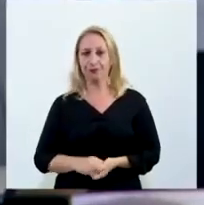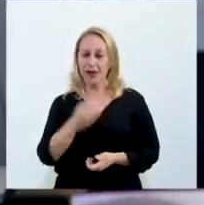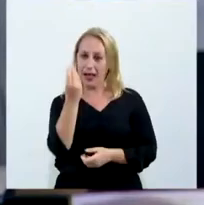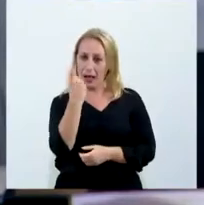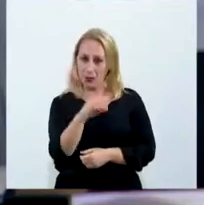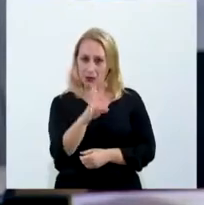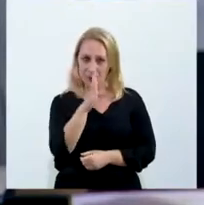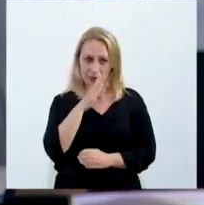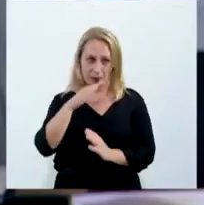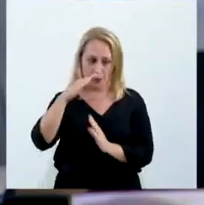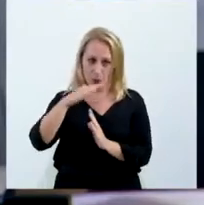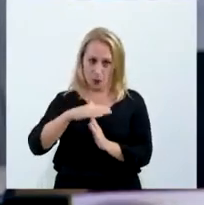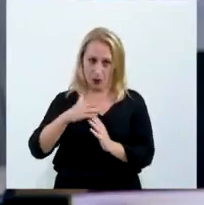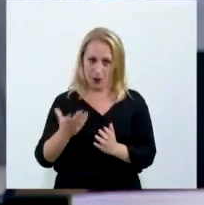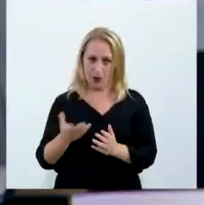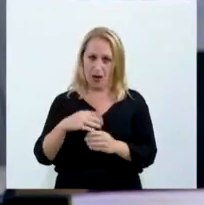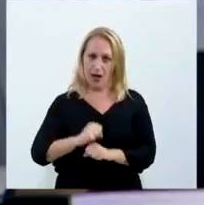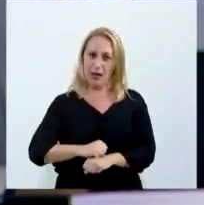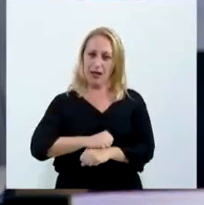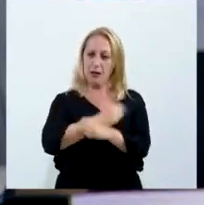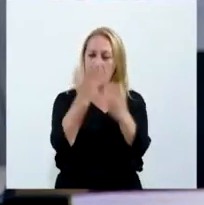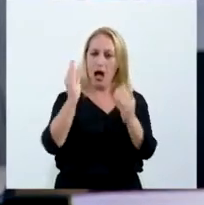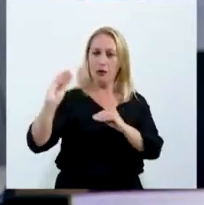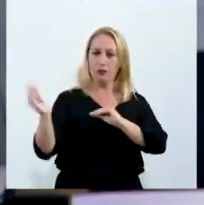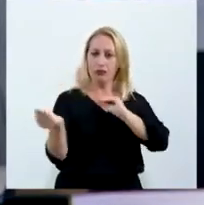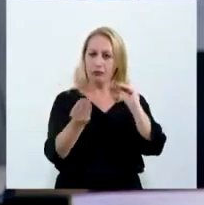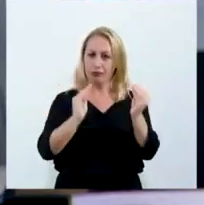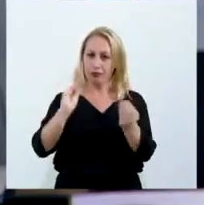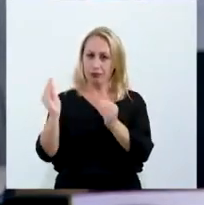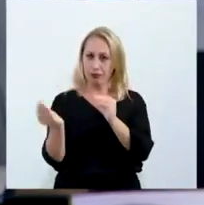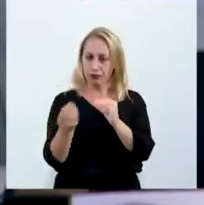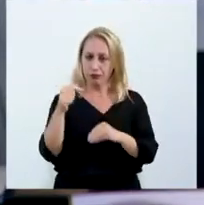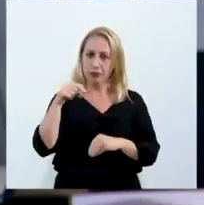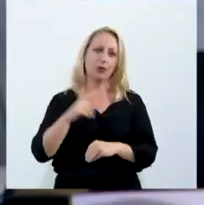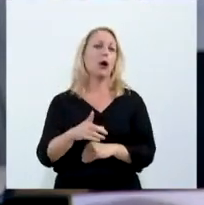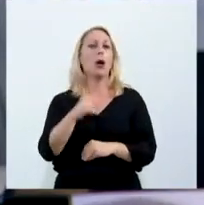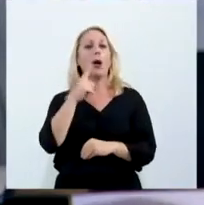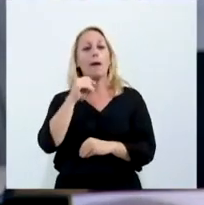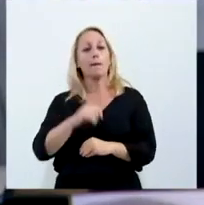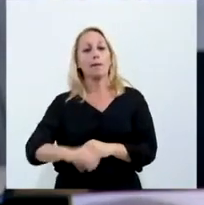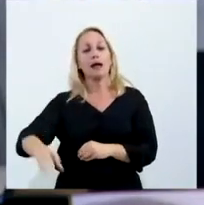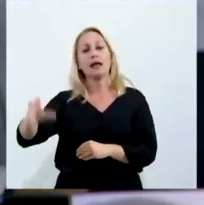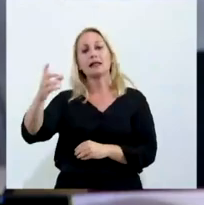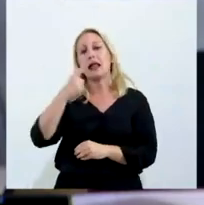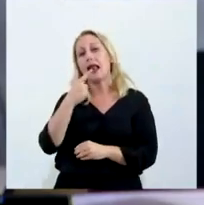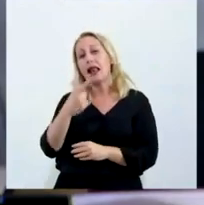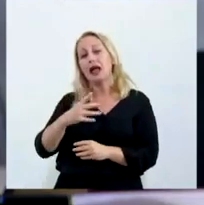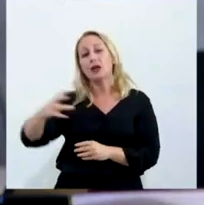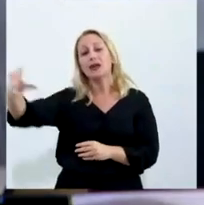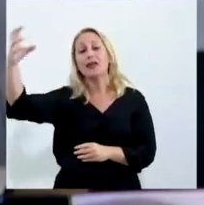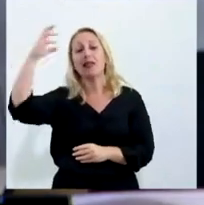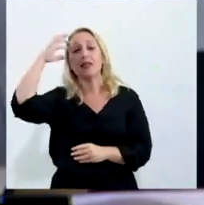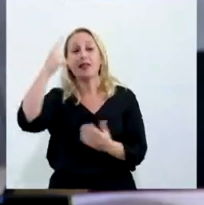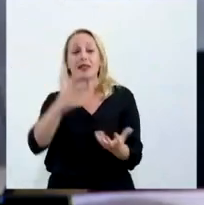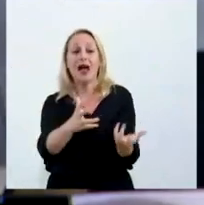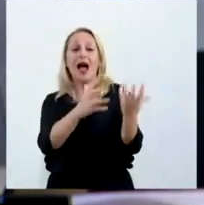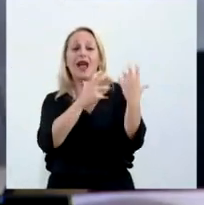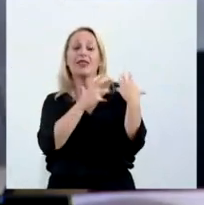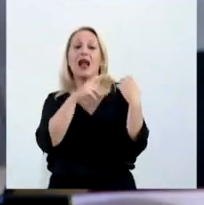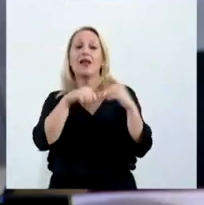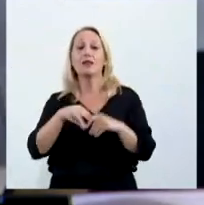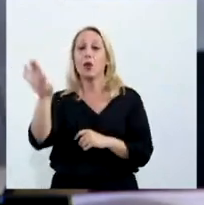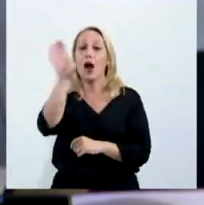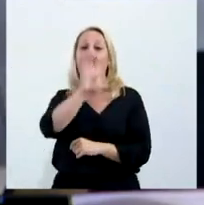κύριε Πρόεδρε. Κάποια δημοσιεύματα το τελευταίο διάστημα σας φέρνουν να έχετε στο μυαλό σας να αναλάβετε μια θέση στην Ευρώπη, είτε